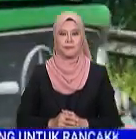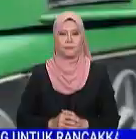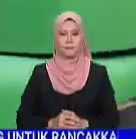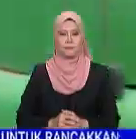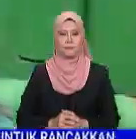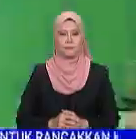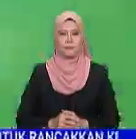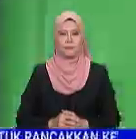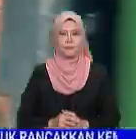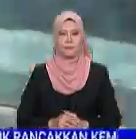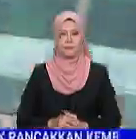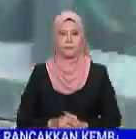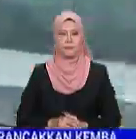hai hai